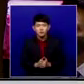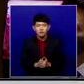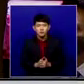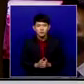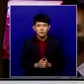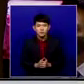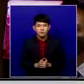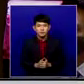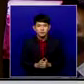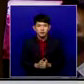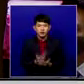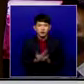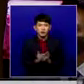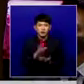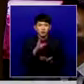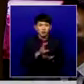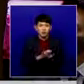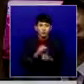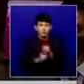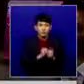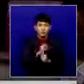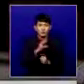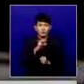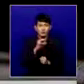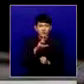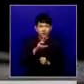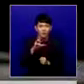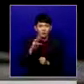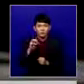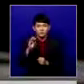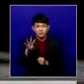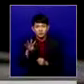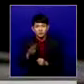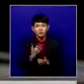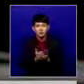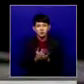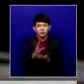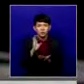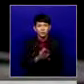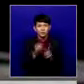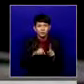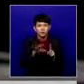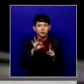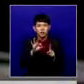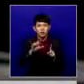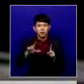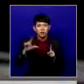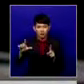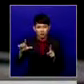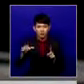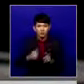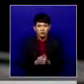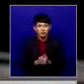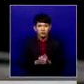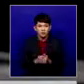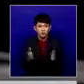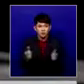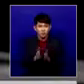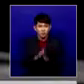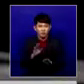งบ6364นะงบ 1.9 ล้านล้านแล้วตัดออกมารวมทั้ง 1.9 ล้านล้านได้อย่